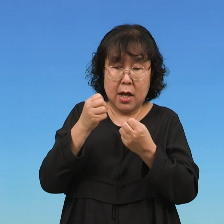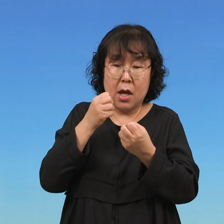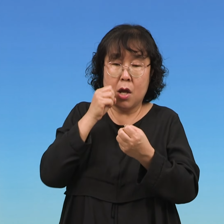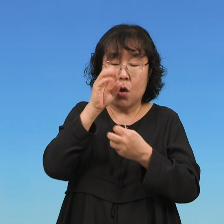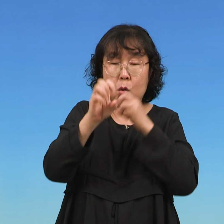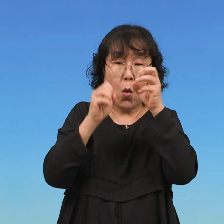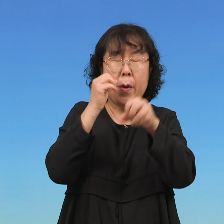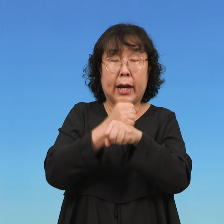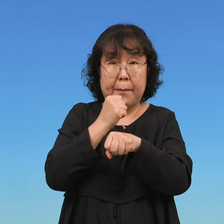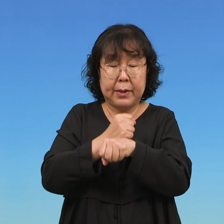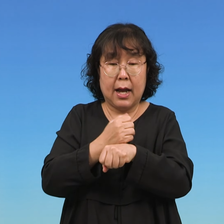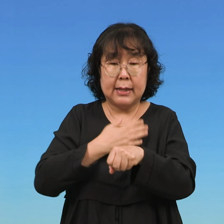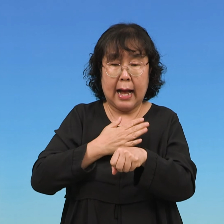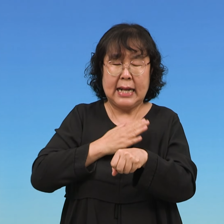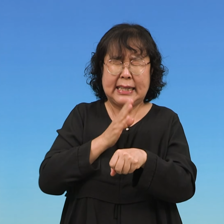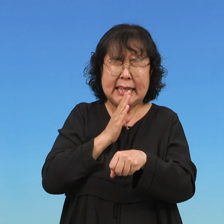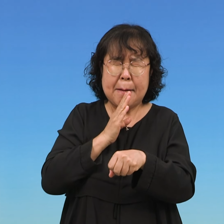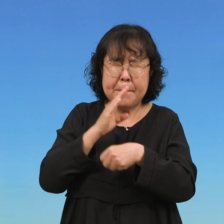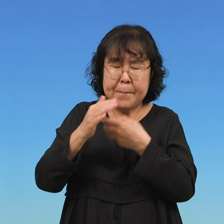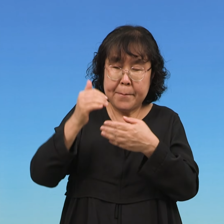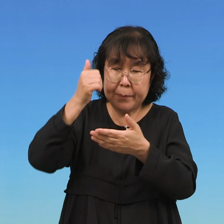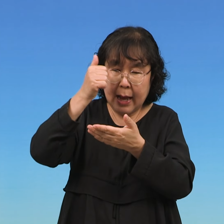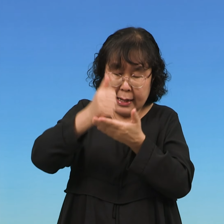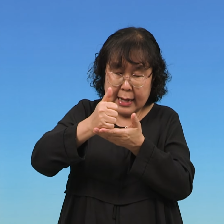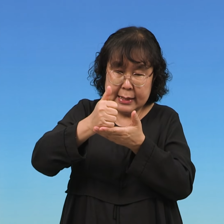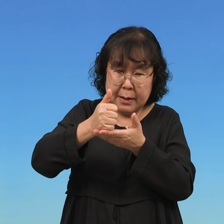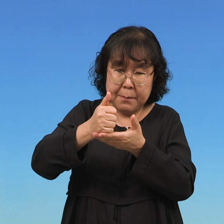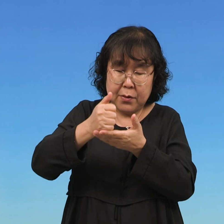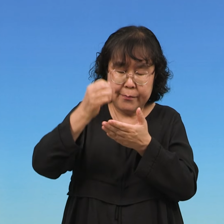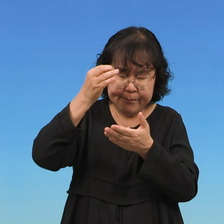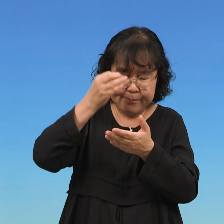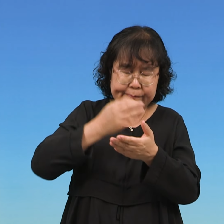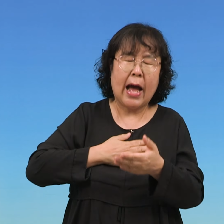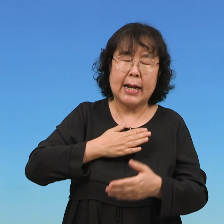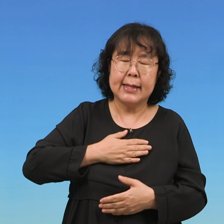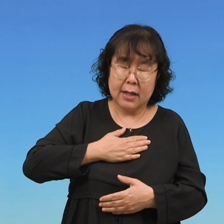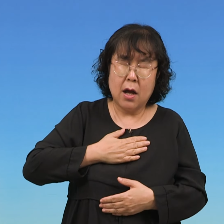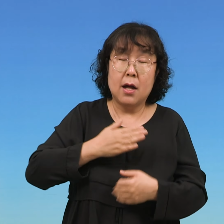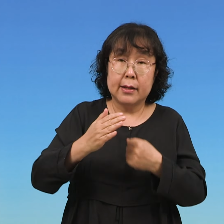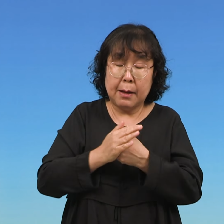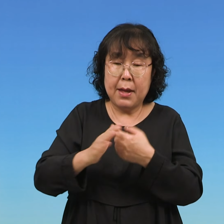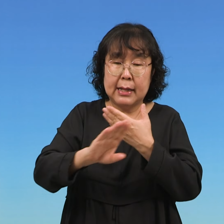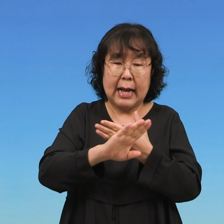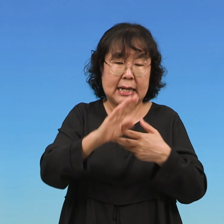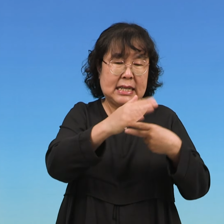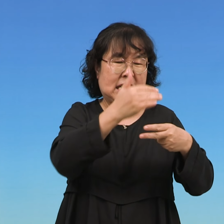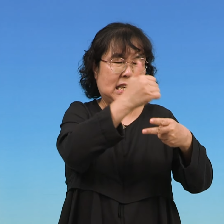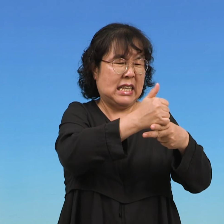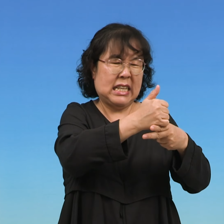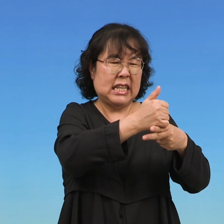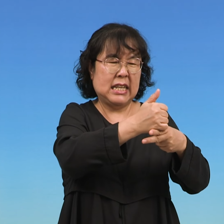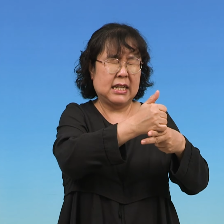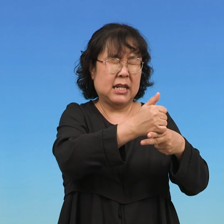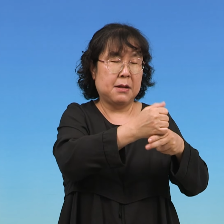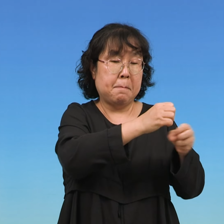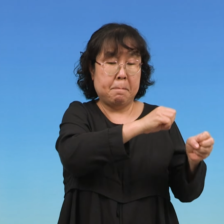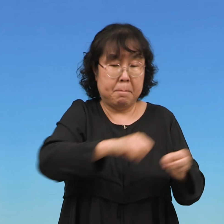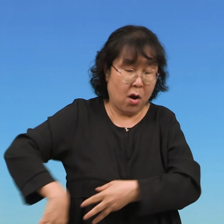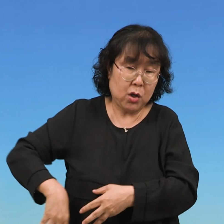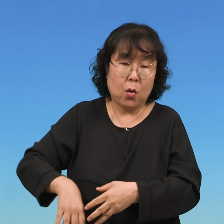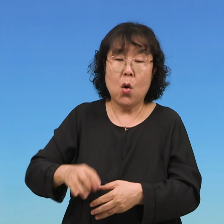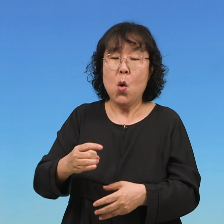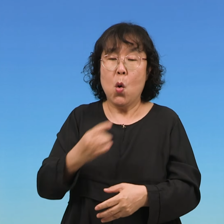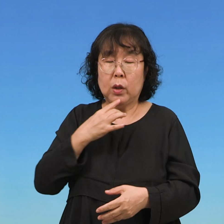하느냐니까 이제 내가 참 신을 알았다 내가 참 신을 알았기 때문에 이제는 내가 다른 신 말고